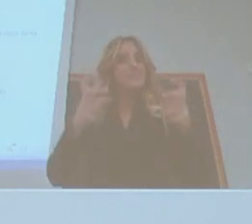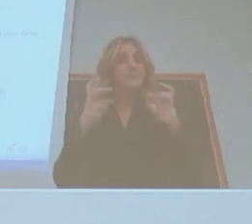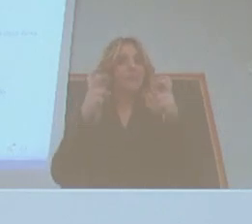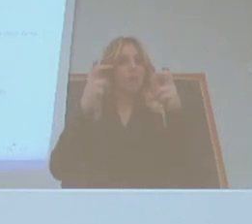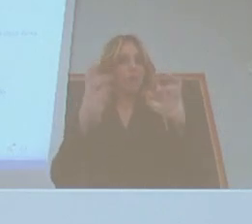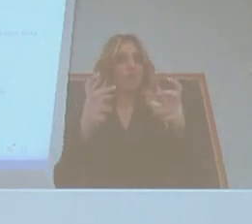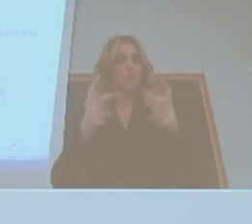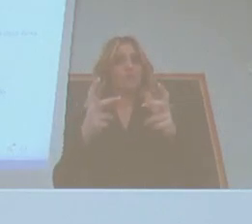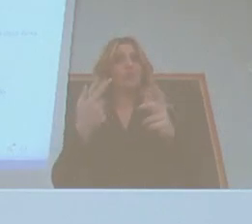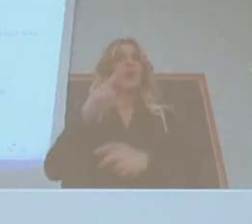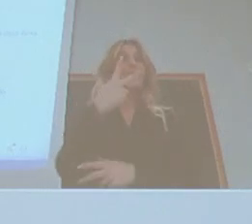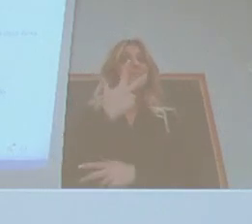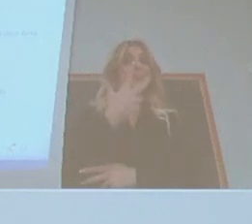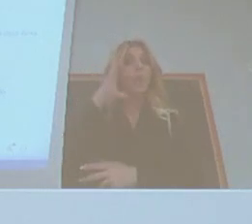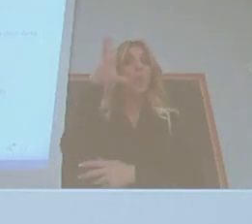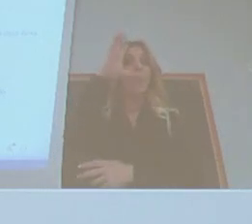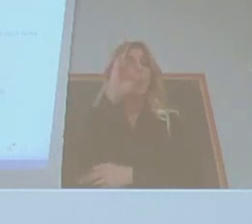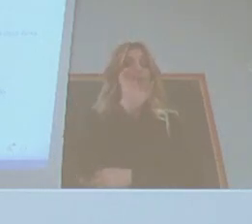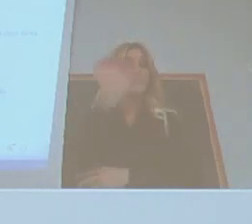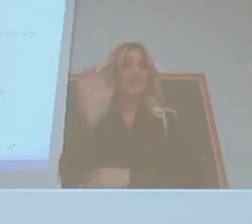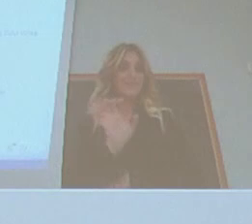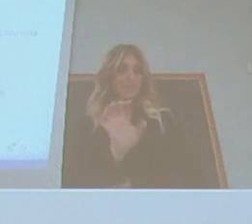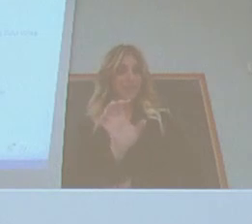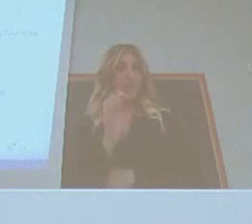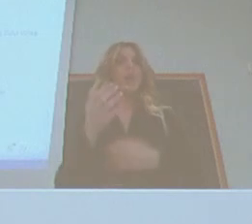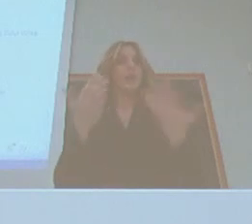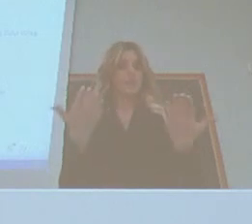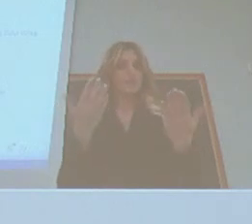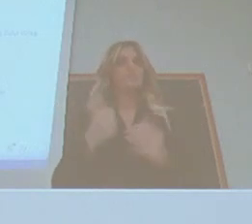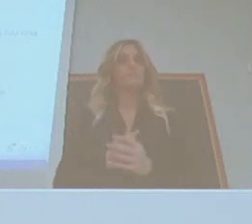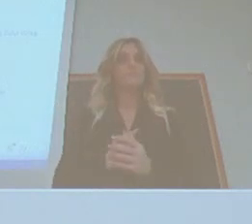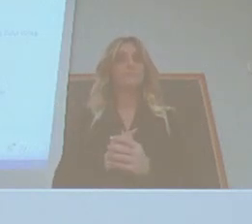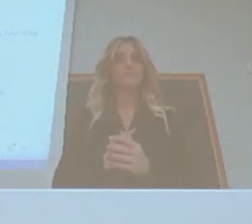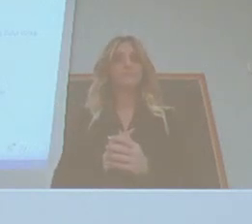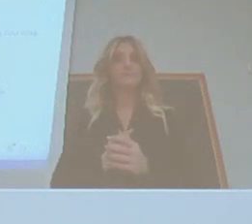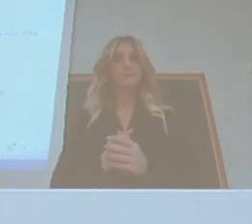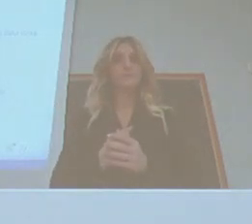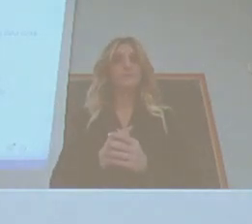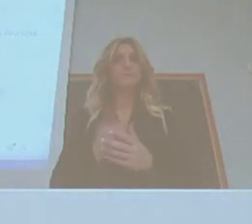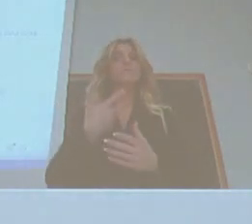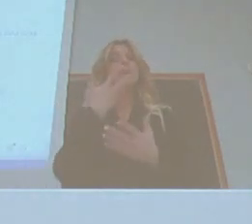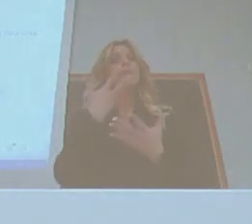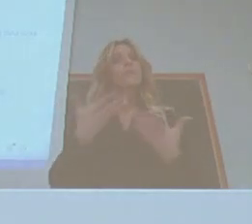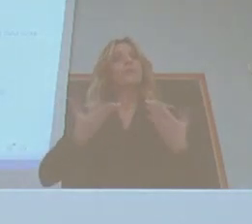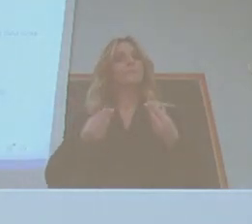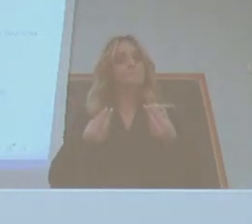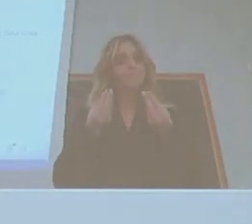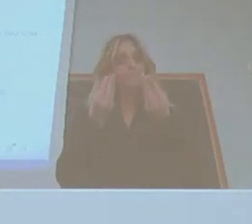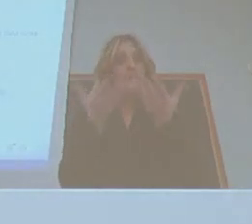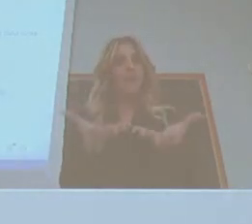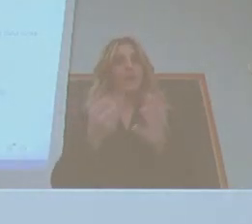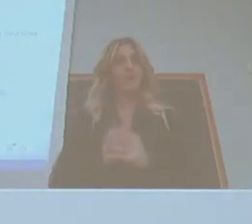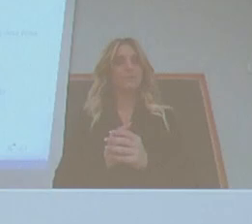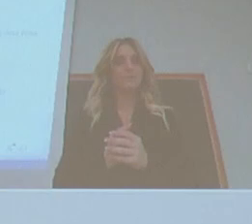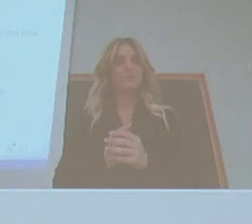che le tre università, dicevo, le tre università più Gran Sasso Institute e sotto l'egida della regione stanno facendo di